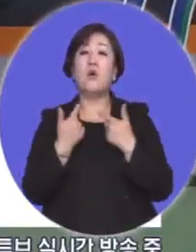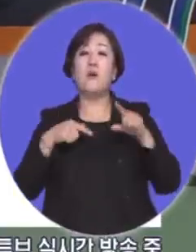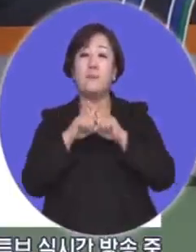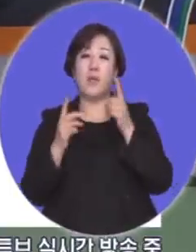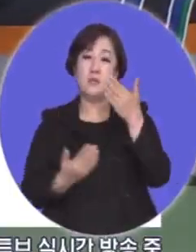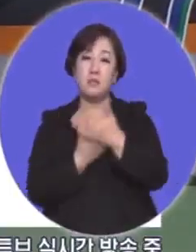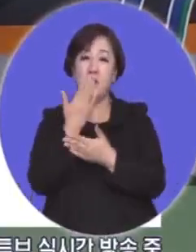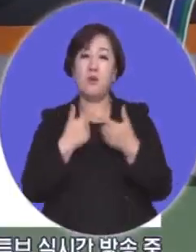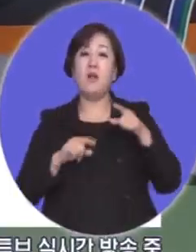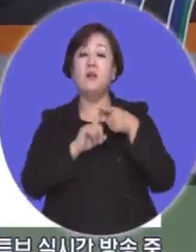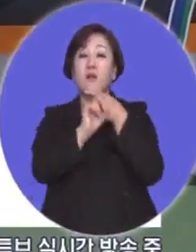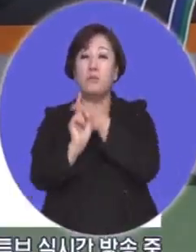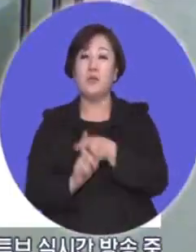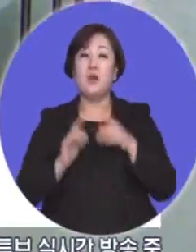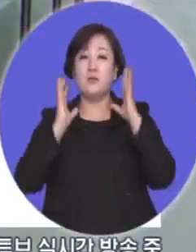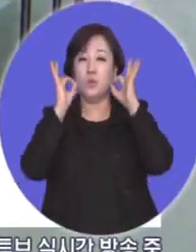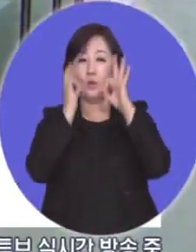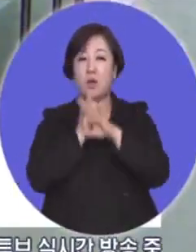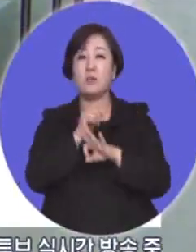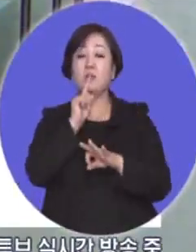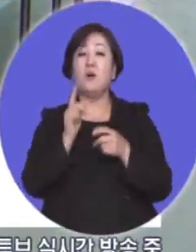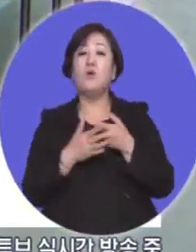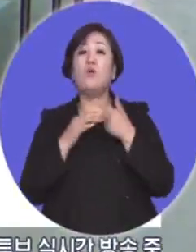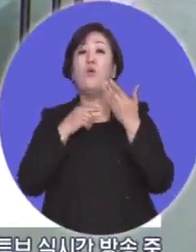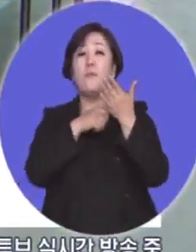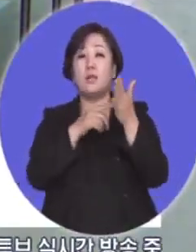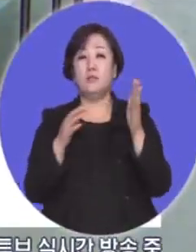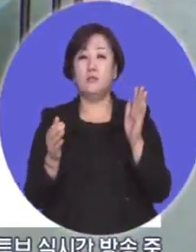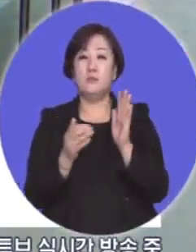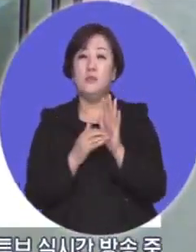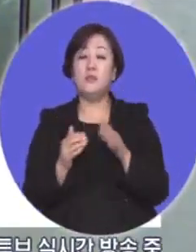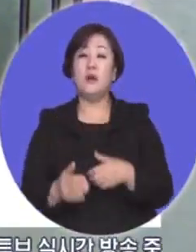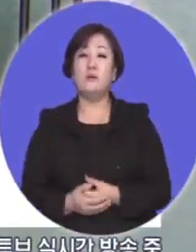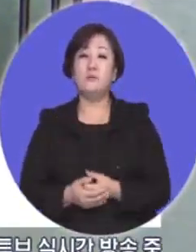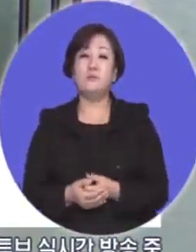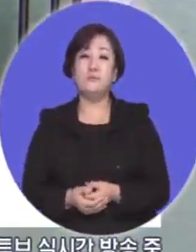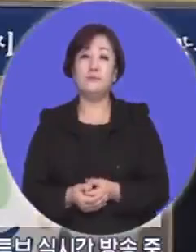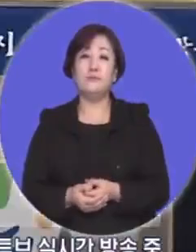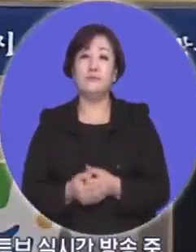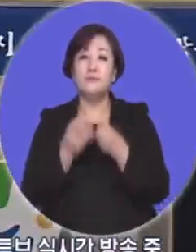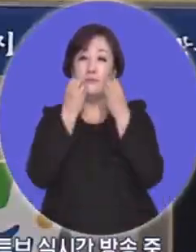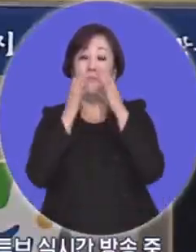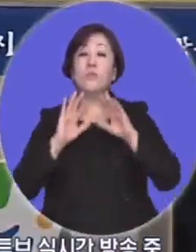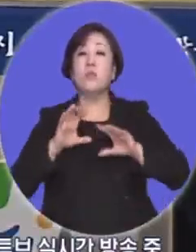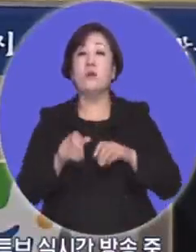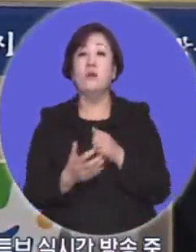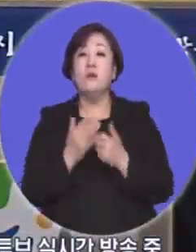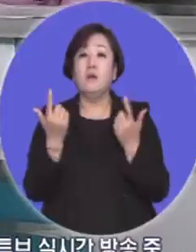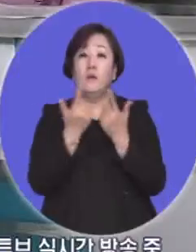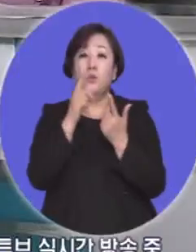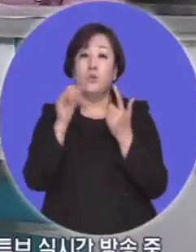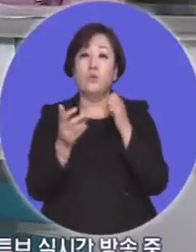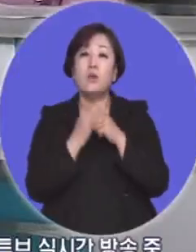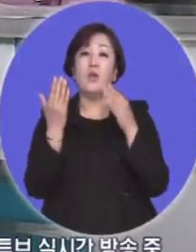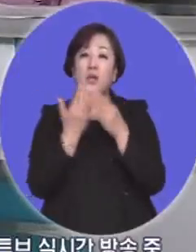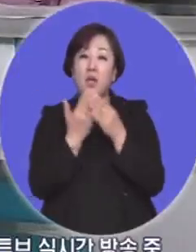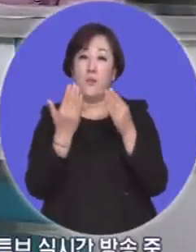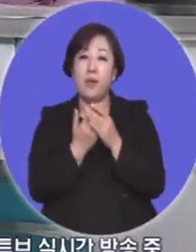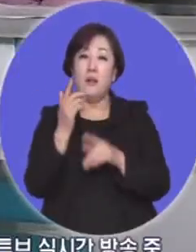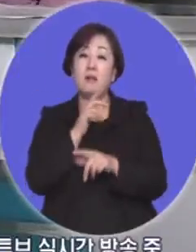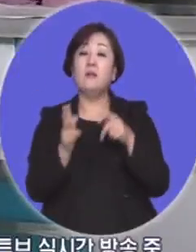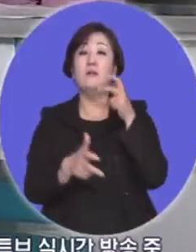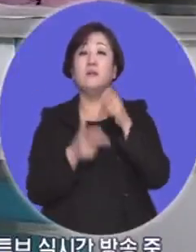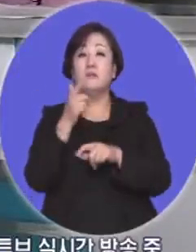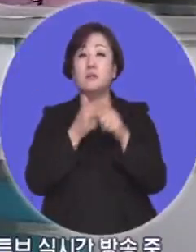확충에 더욱 최선을 다하겠다고 말씀드립니다. 네. 네, 신서울구인 북구가 최근에 개발에 좀 속도를 내고